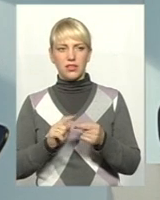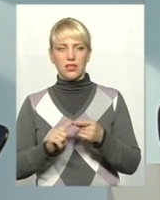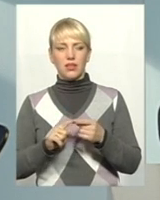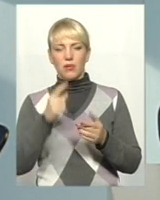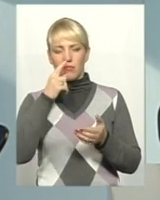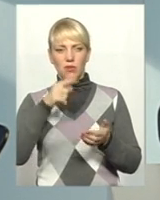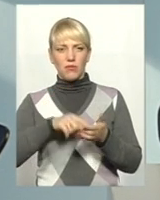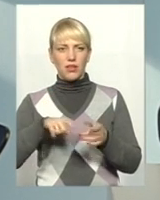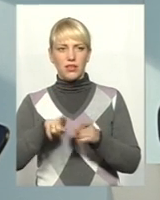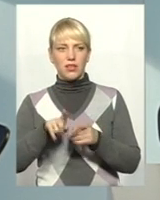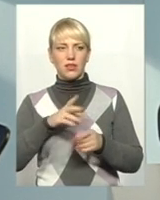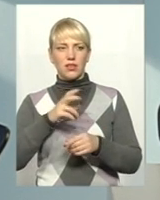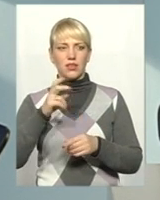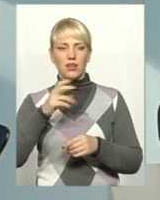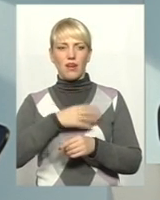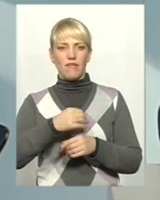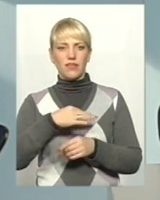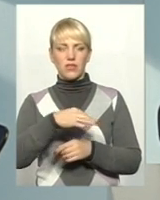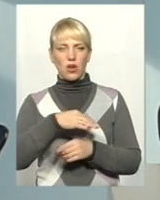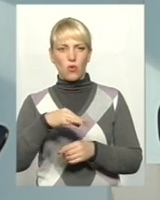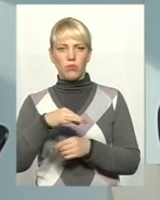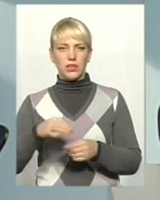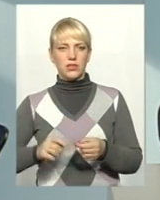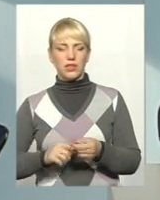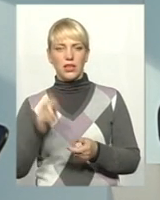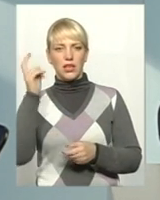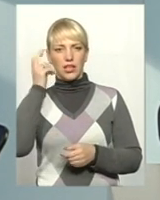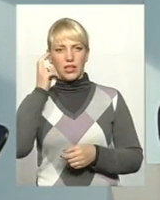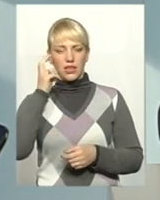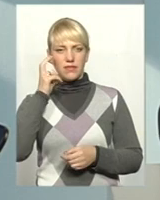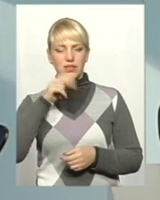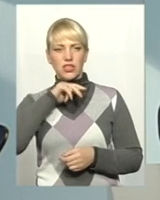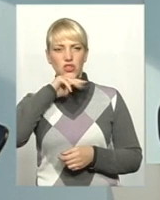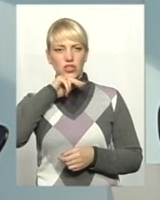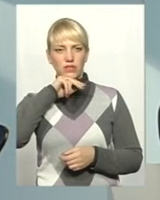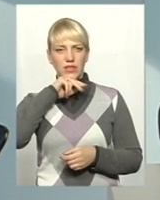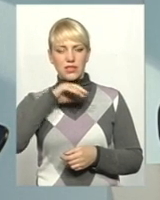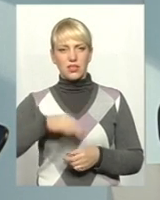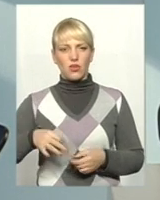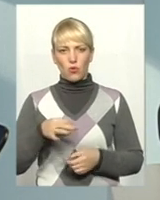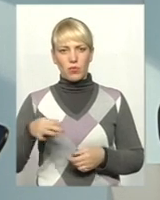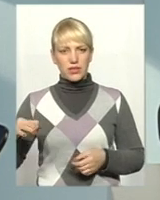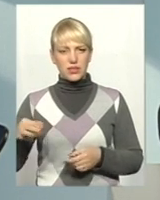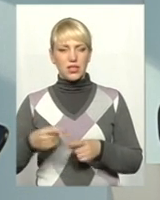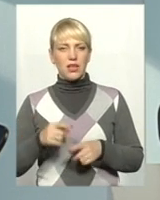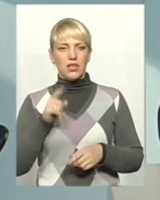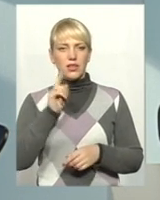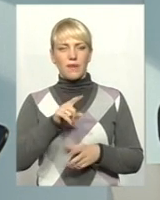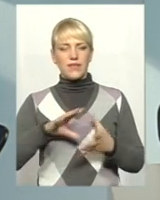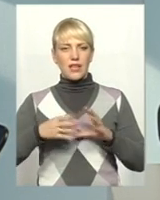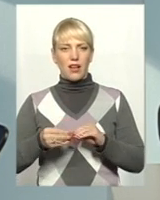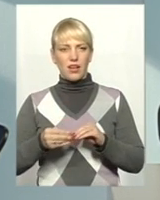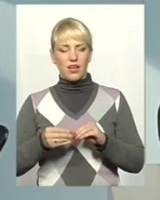області, такі як Львівська область, як Івано-Франківська, Чернівецька області. Там взагалі